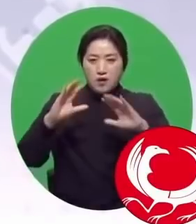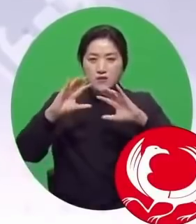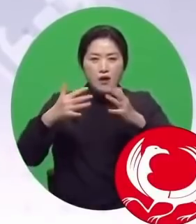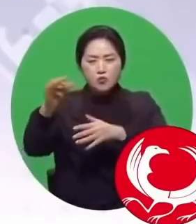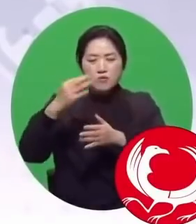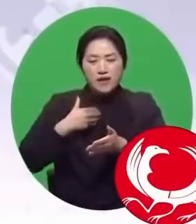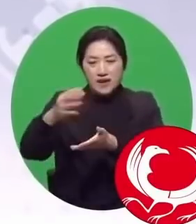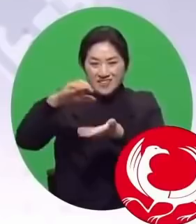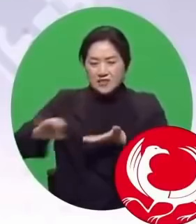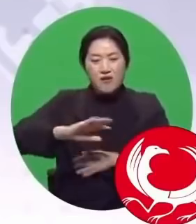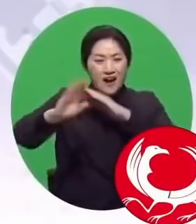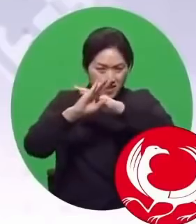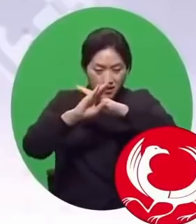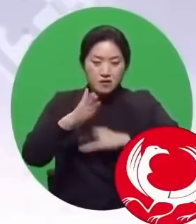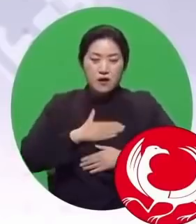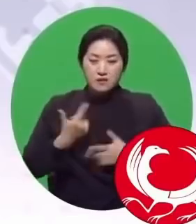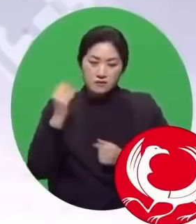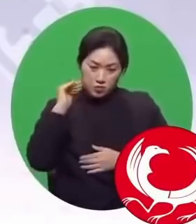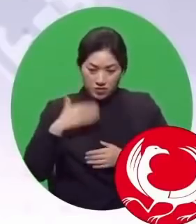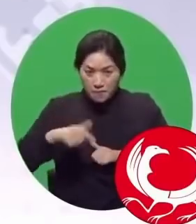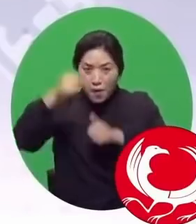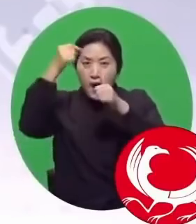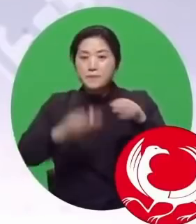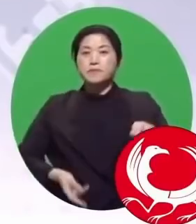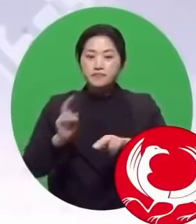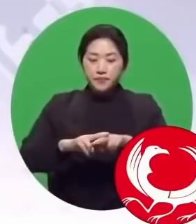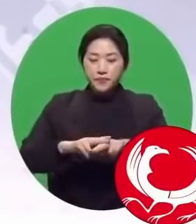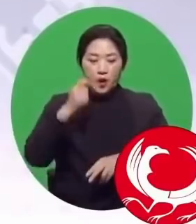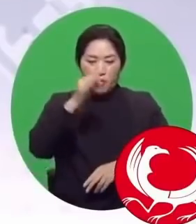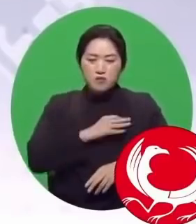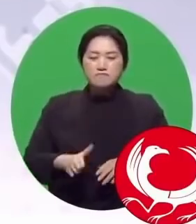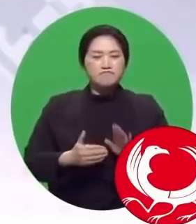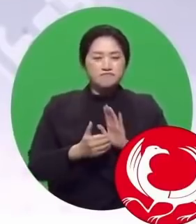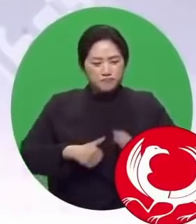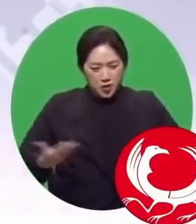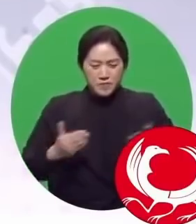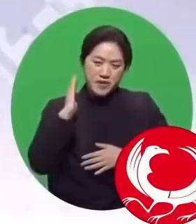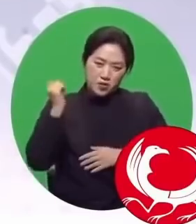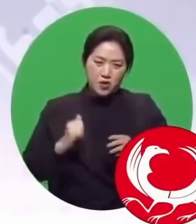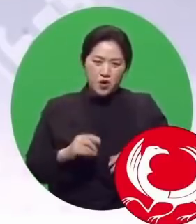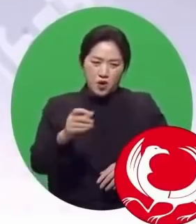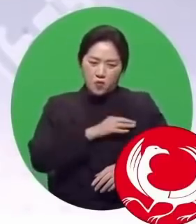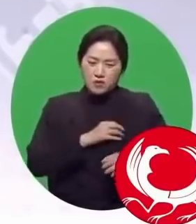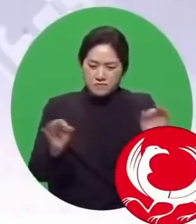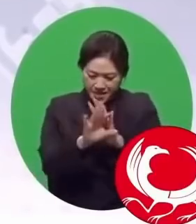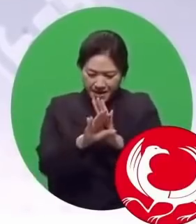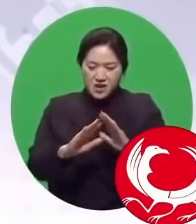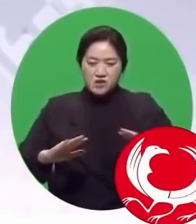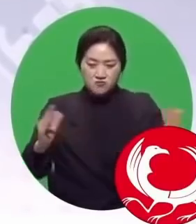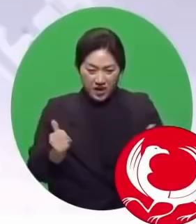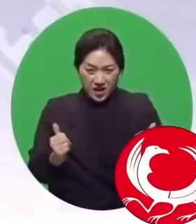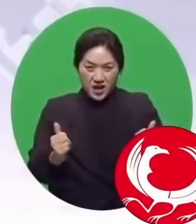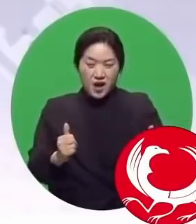않겠습니다. 이런 대통령을 이번에 우리가 뽑아서 월급 안 받는 대통령, 월급 안 받는 국회의원, 이런